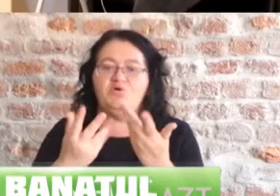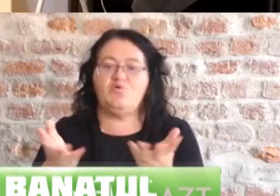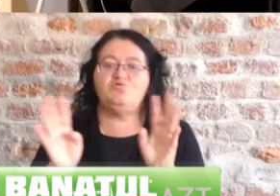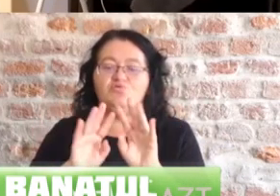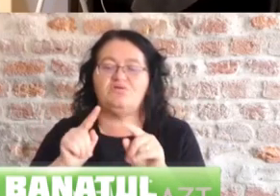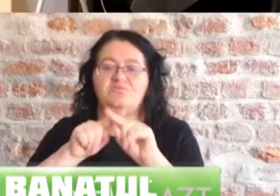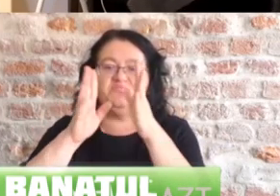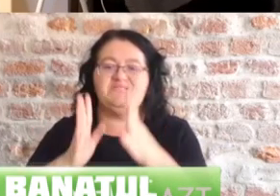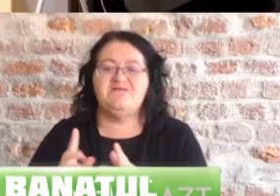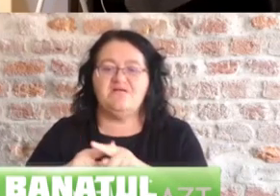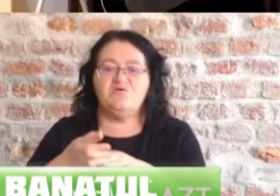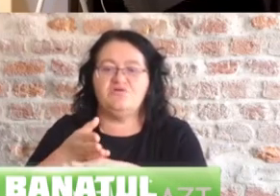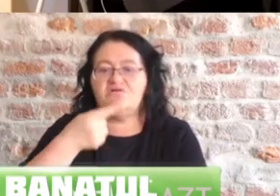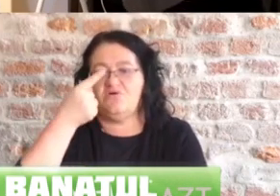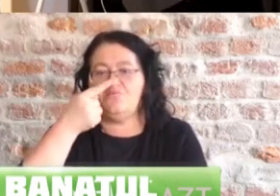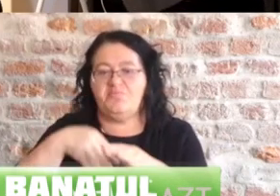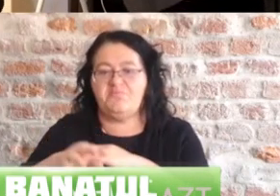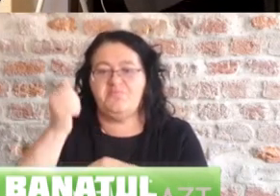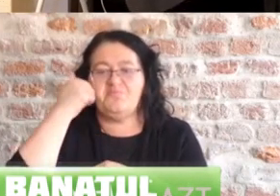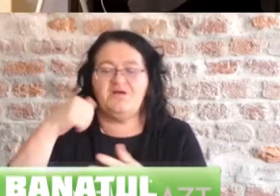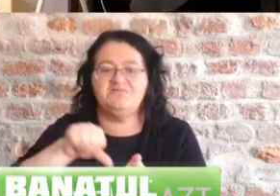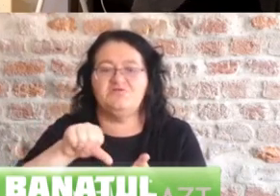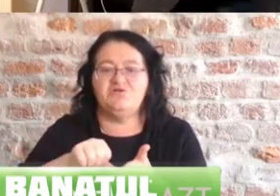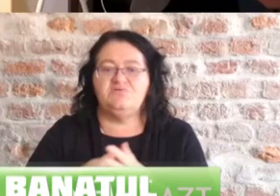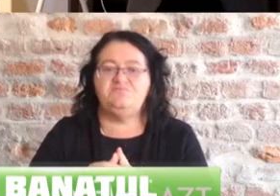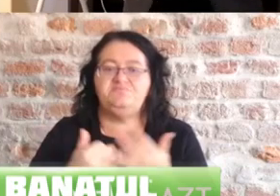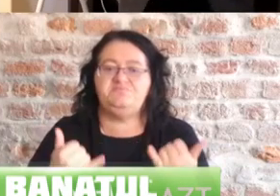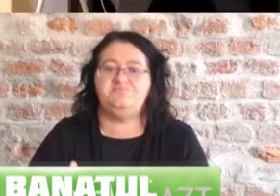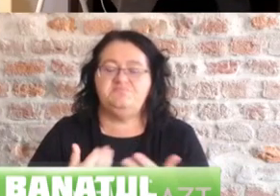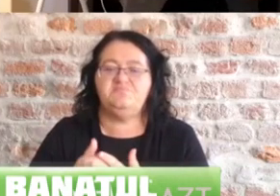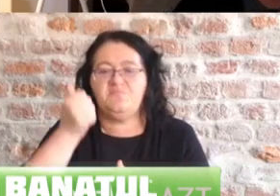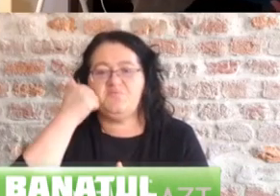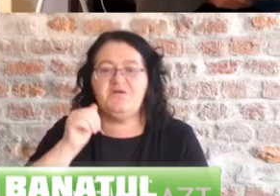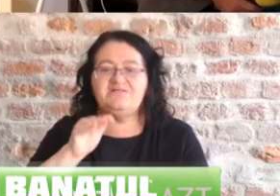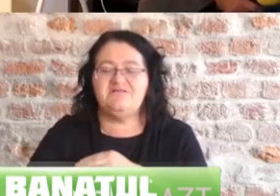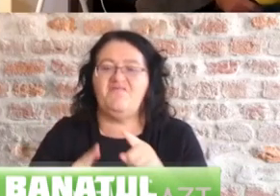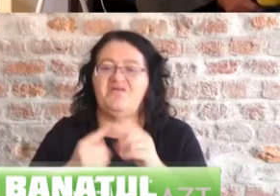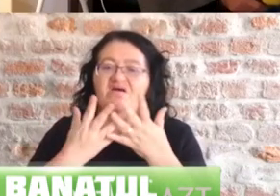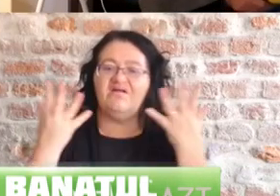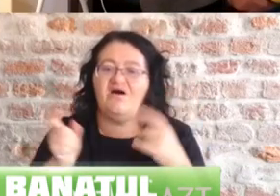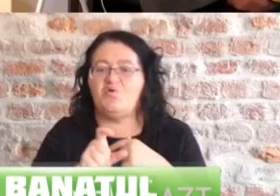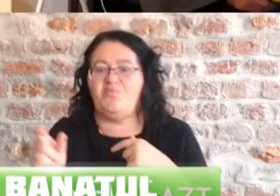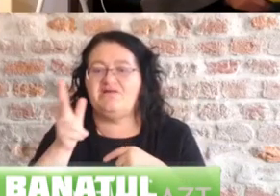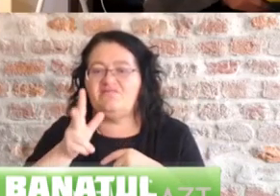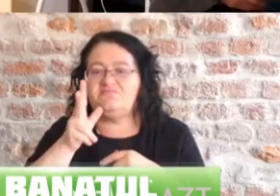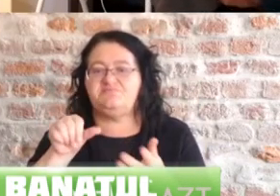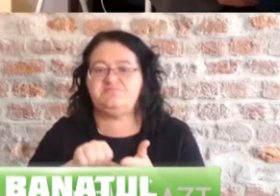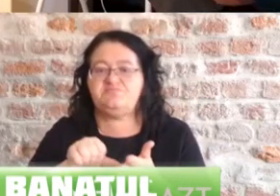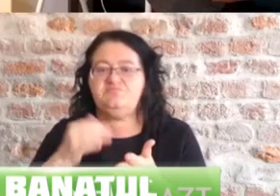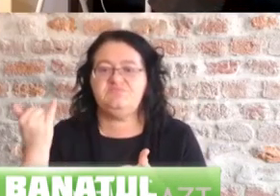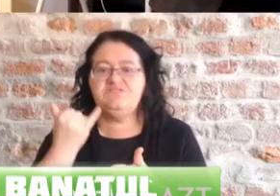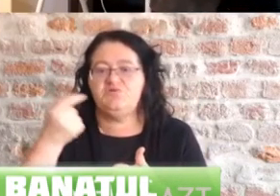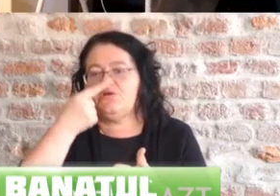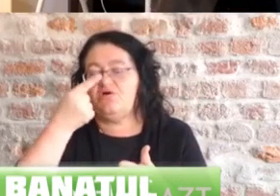înconjurând catedrala și intrând în oraș prin Piața Victoriei. Astfel, piața devine clar o poartă verde către centrul istoric